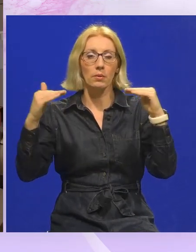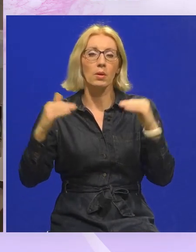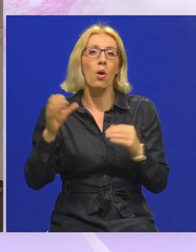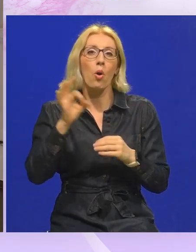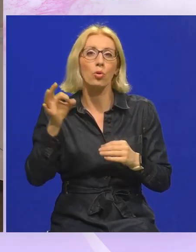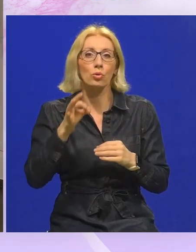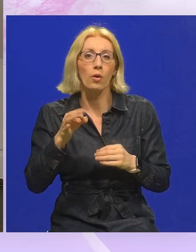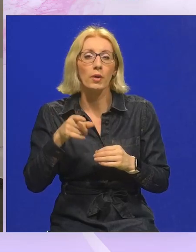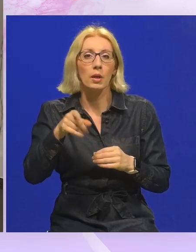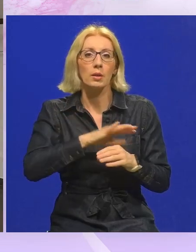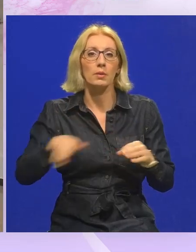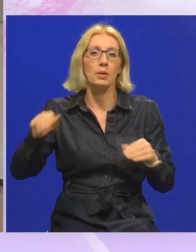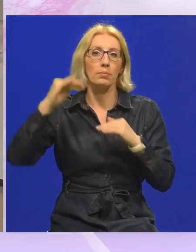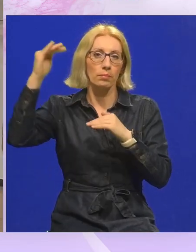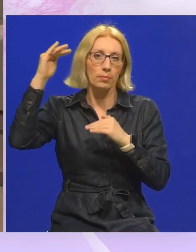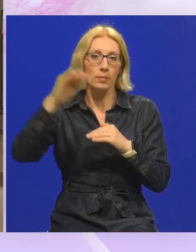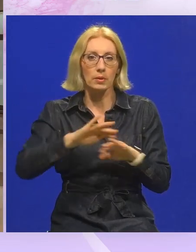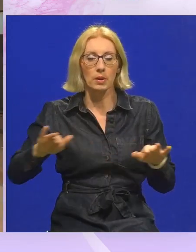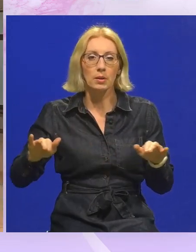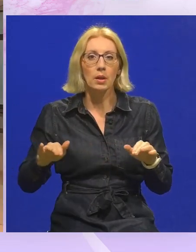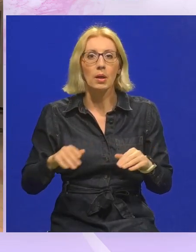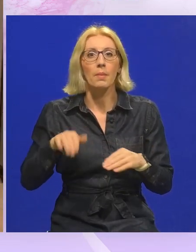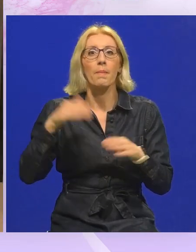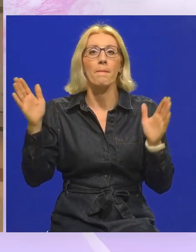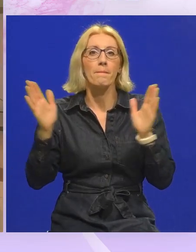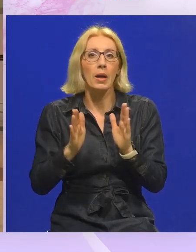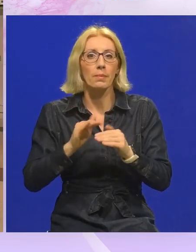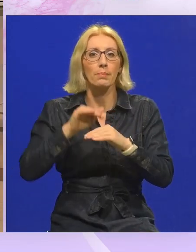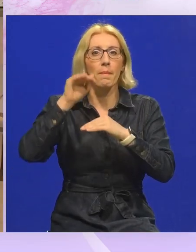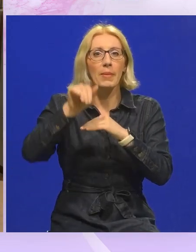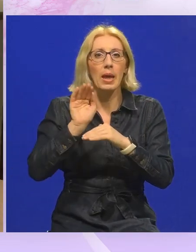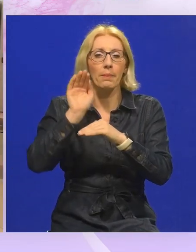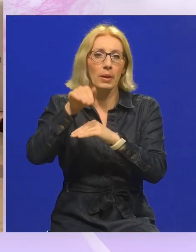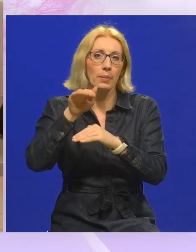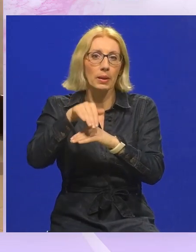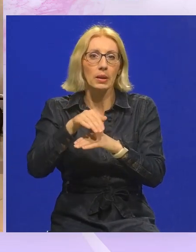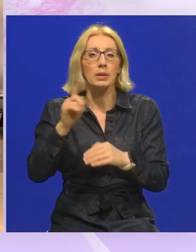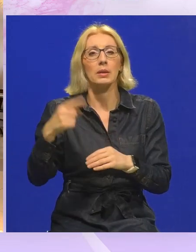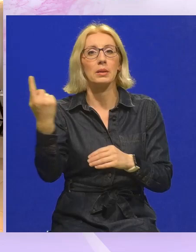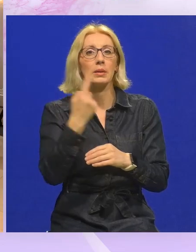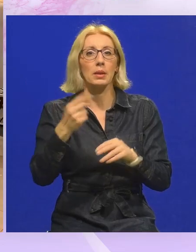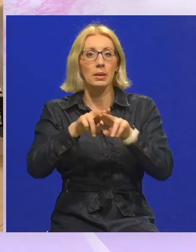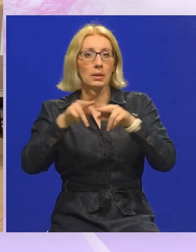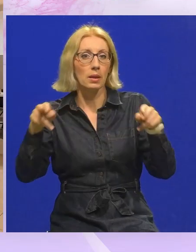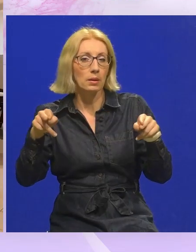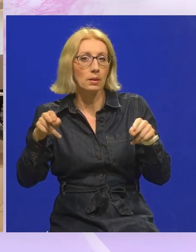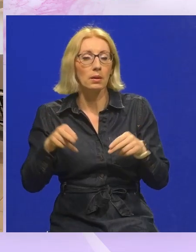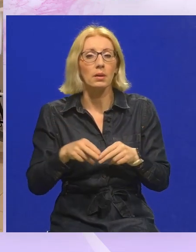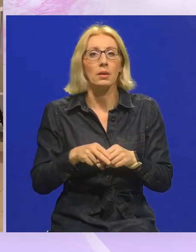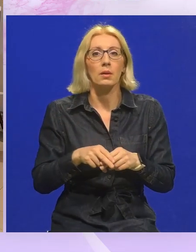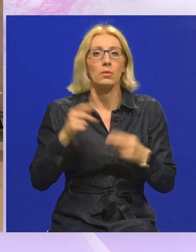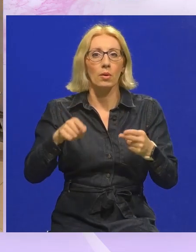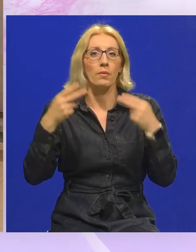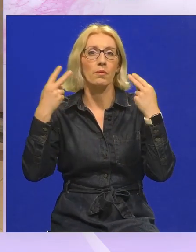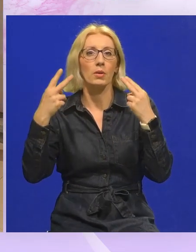svojim vršnjacima, kako bi se smanjile prepreke i prevladale individualne razlike, što je itekako